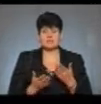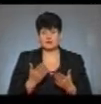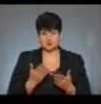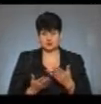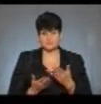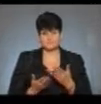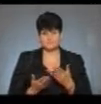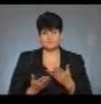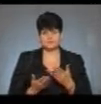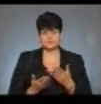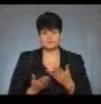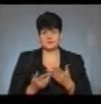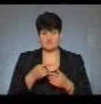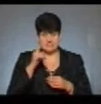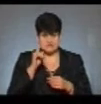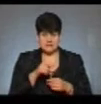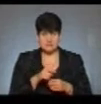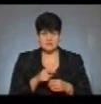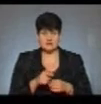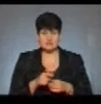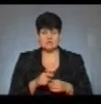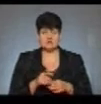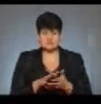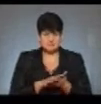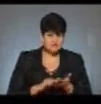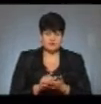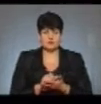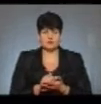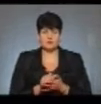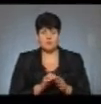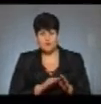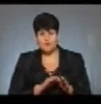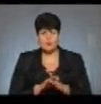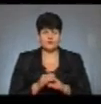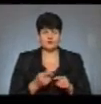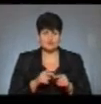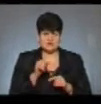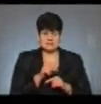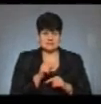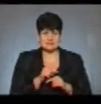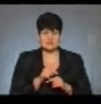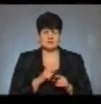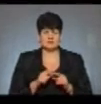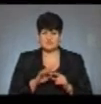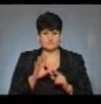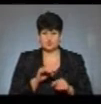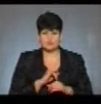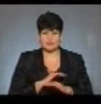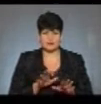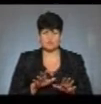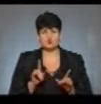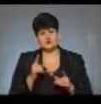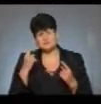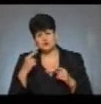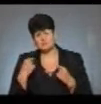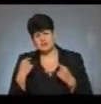тому що, ви знаєте, викорінити повністю це, скоріше всього, не буде. Щось